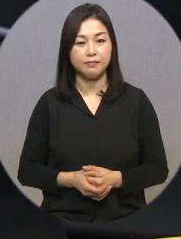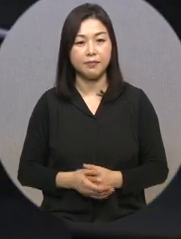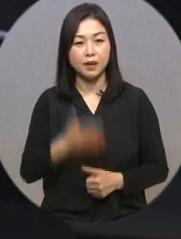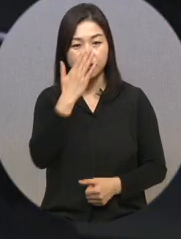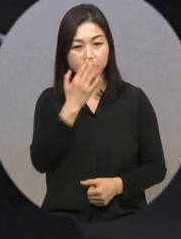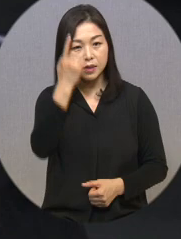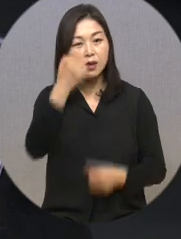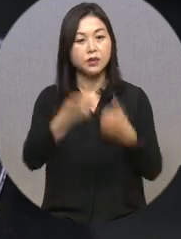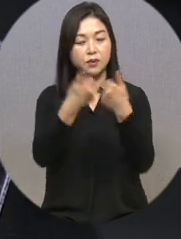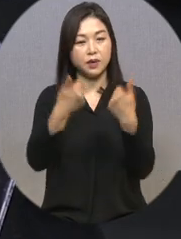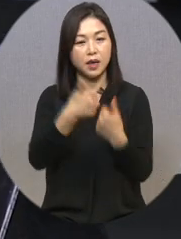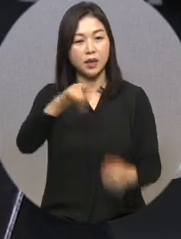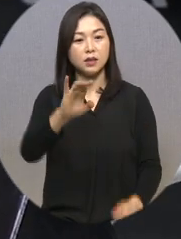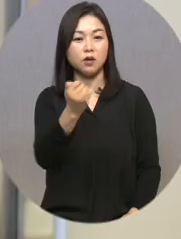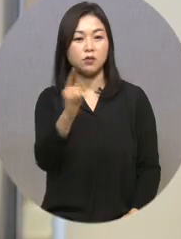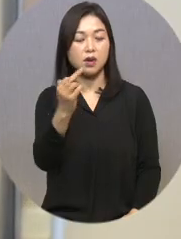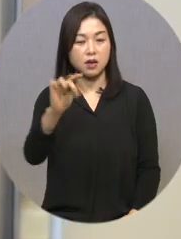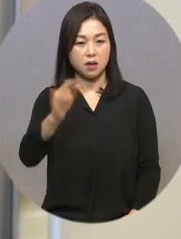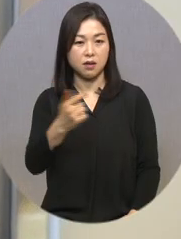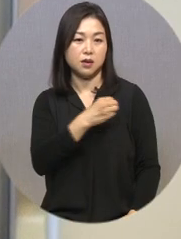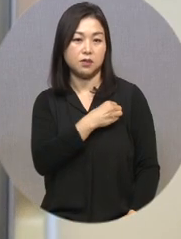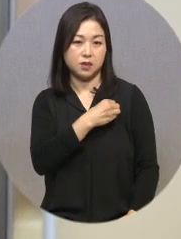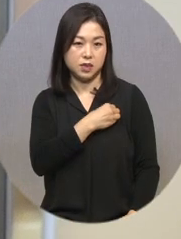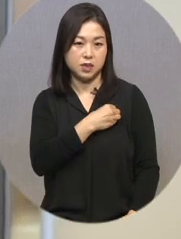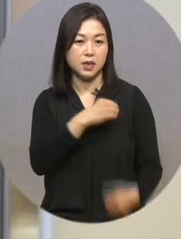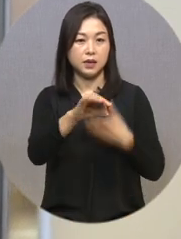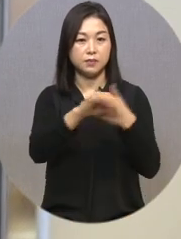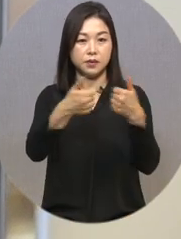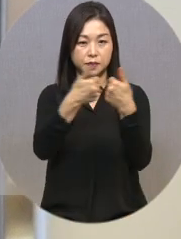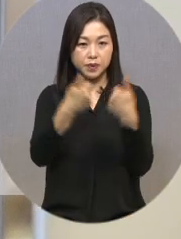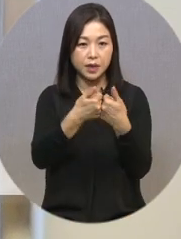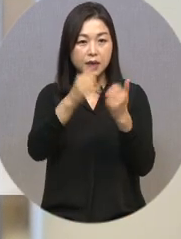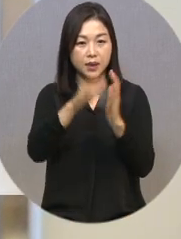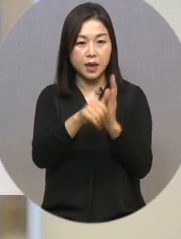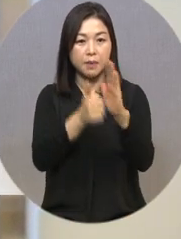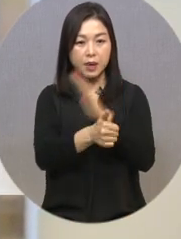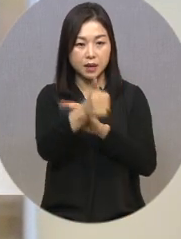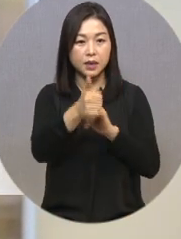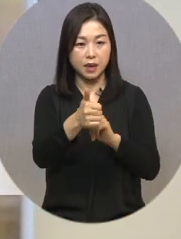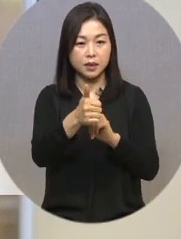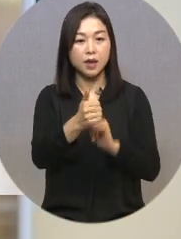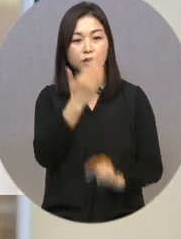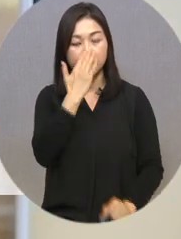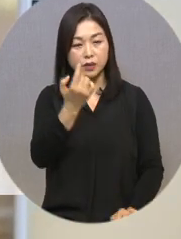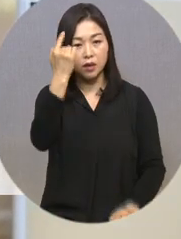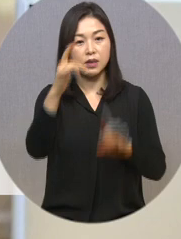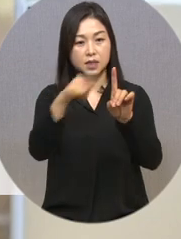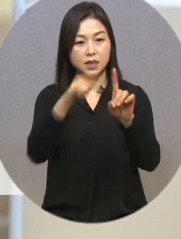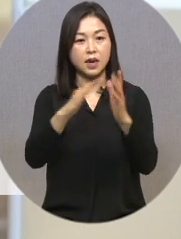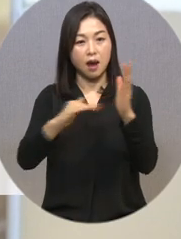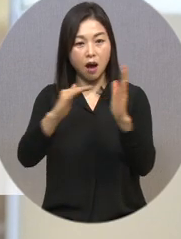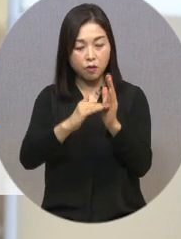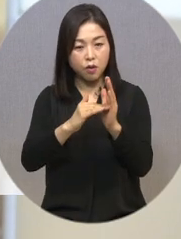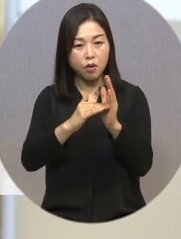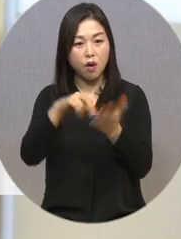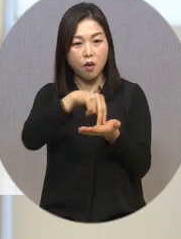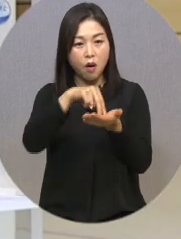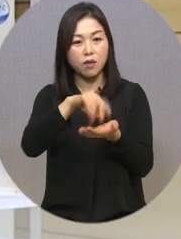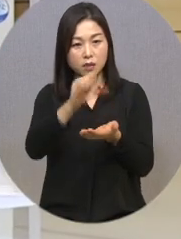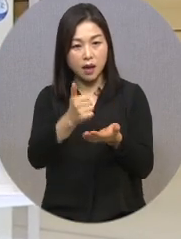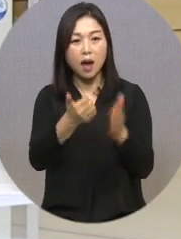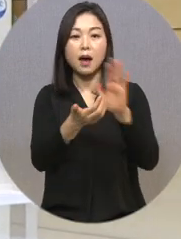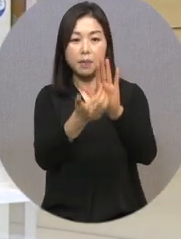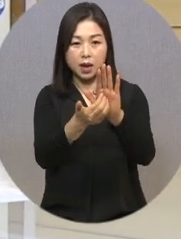순천시 의회 정광현 의원이 임시회에서 대표 발의한 순천시 1인 가구 고독사 예방과 지원에